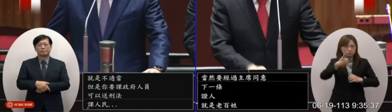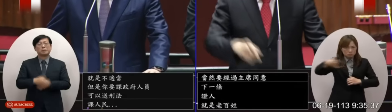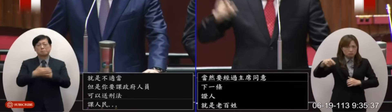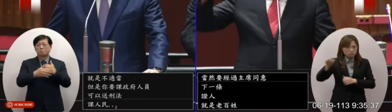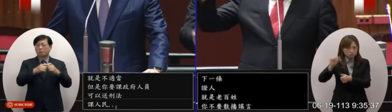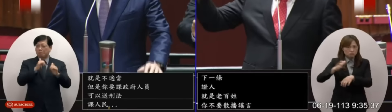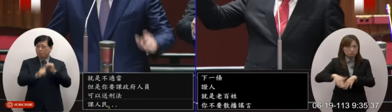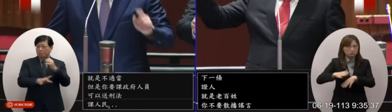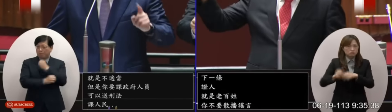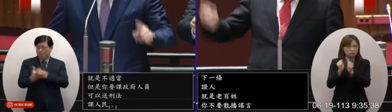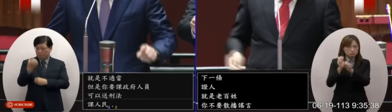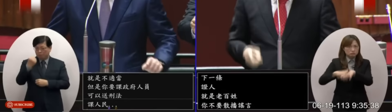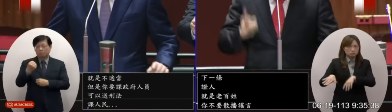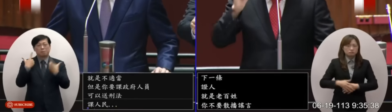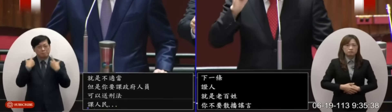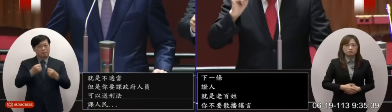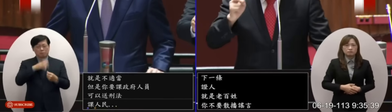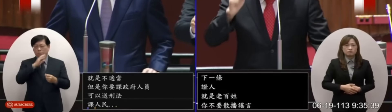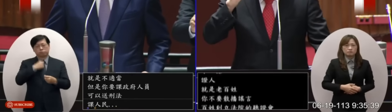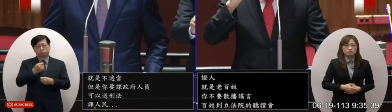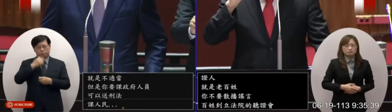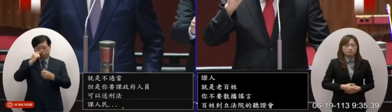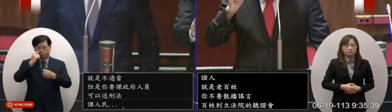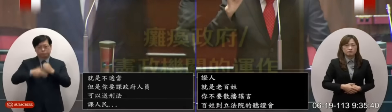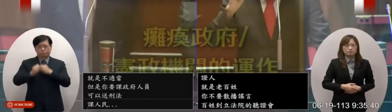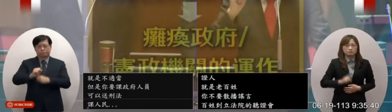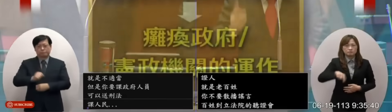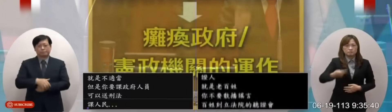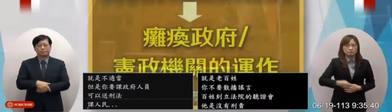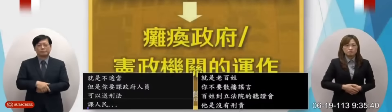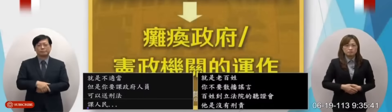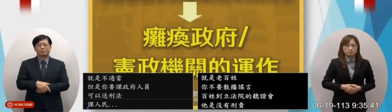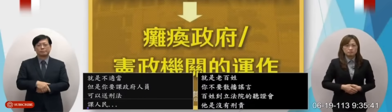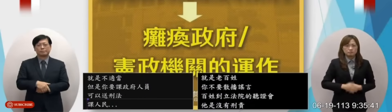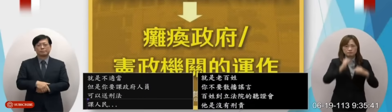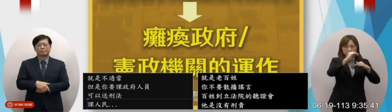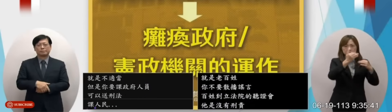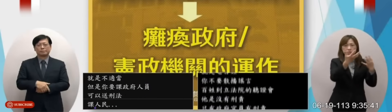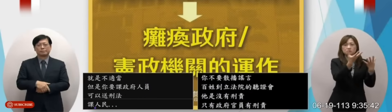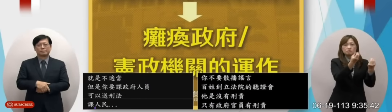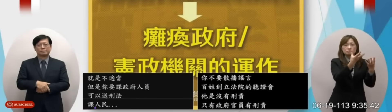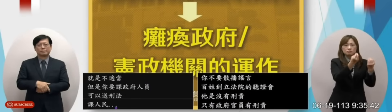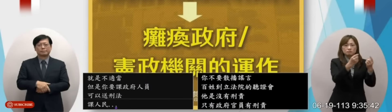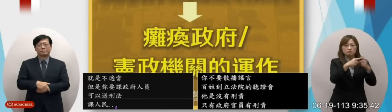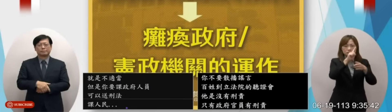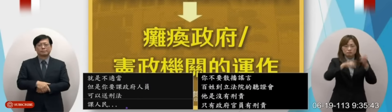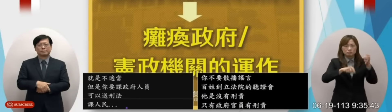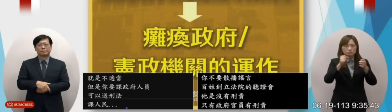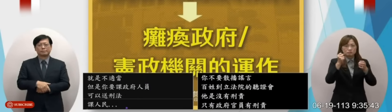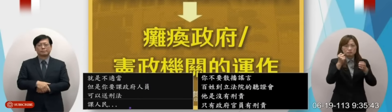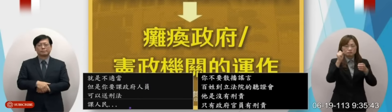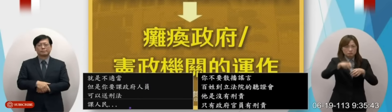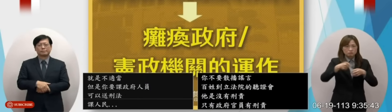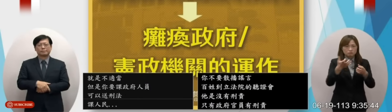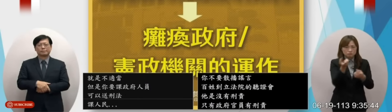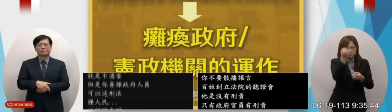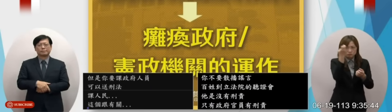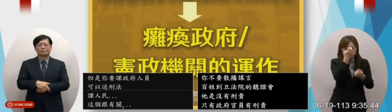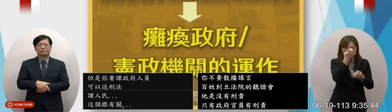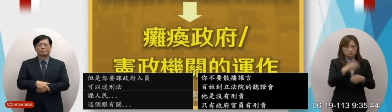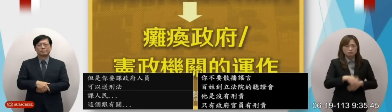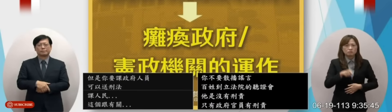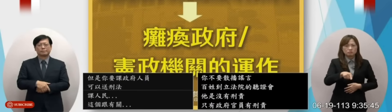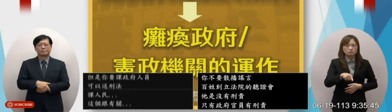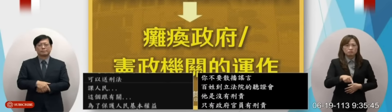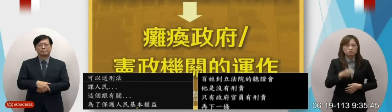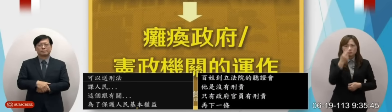护人民的基本权利， 再下一条， 一点水都不能放。 五，期限审查人事同意权，说立法院人事同意权